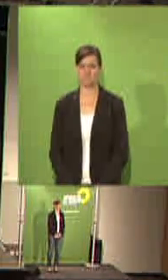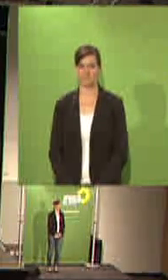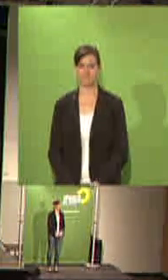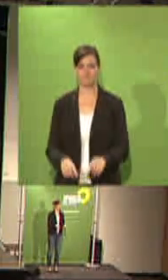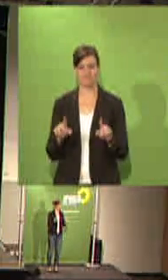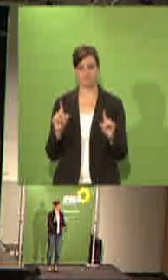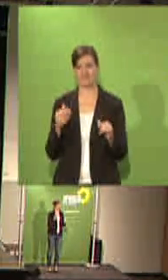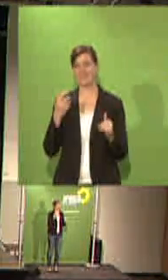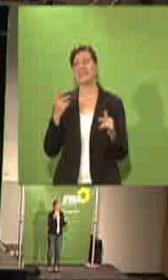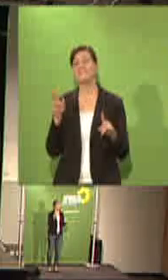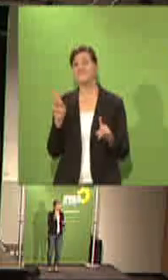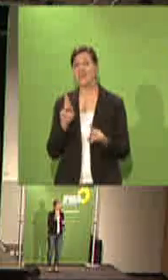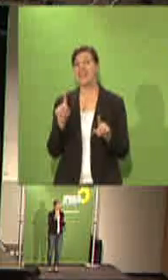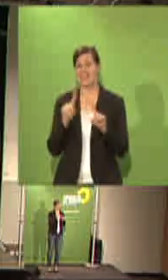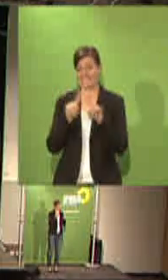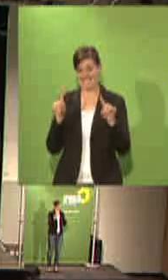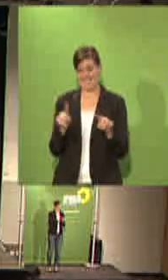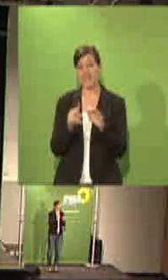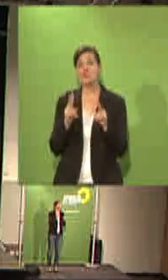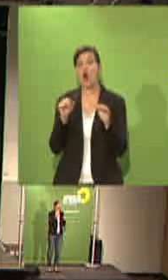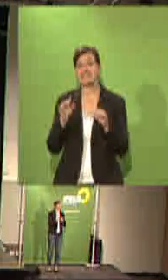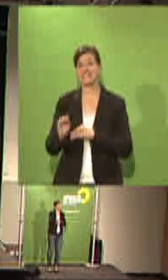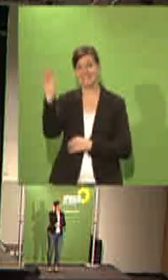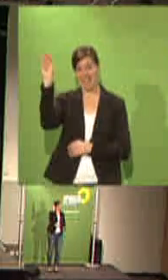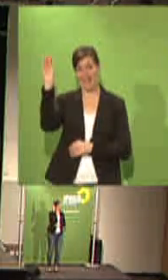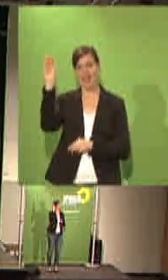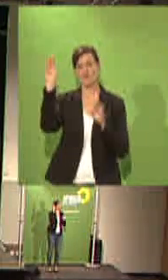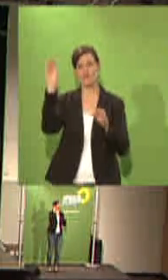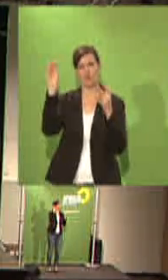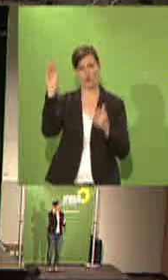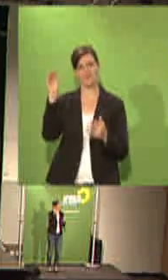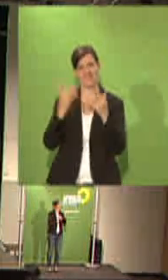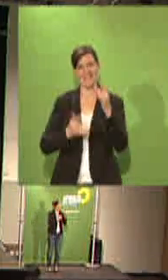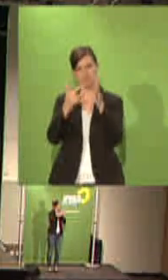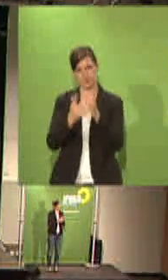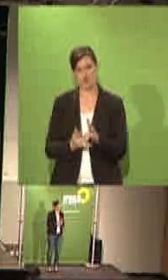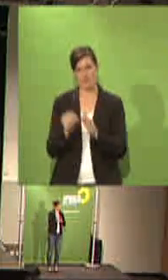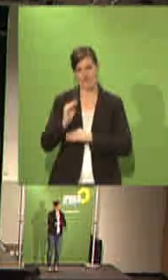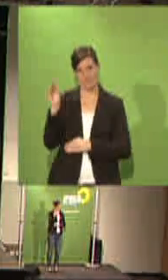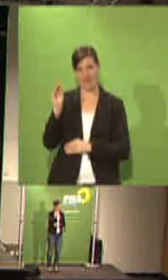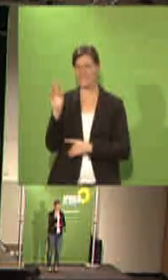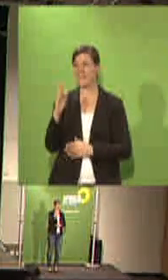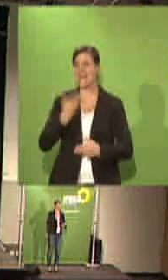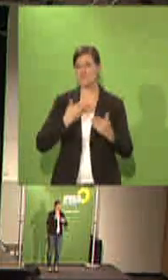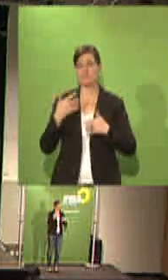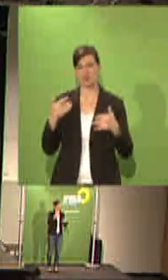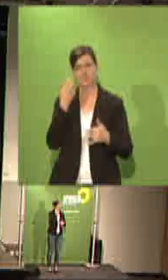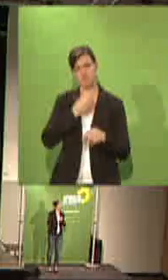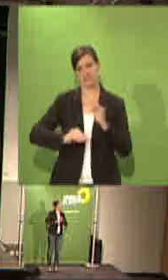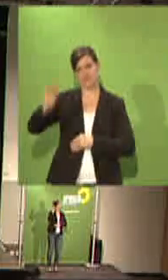Bitte aufzuzeigen, wer noch nicht seine Stimme für die Rechnungsprüferinnen und Rechnungsprüfer abgeben konnte.